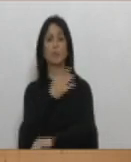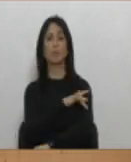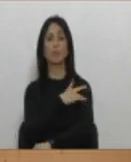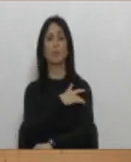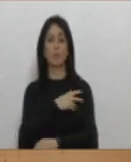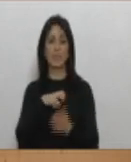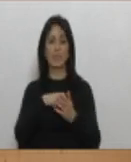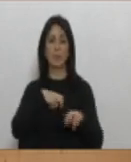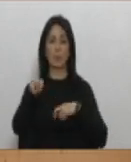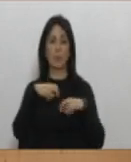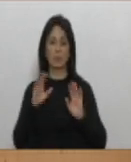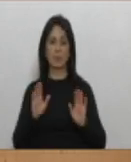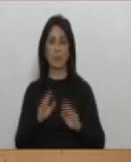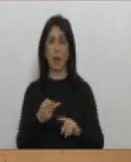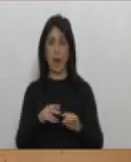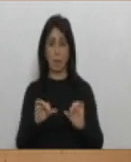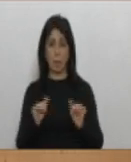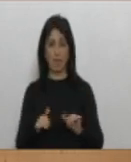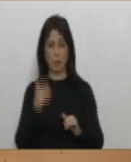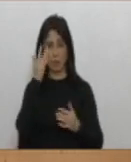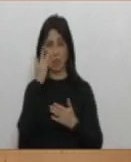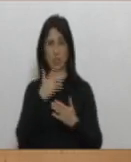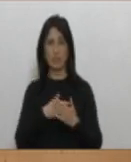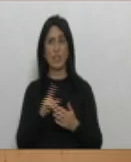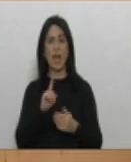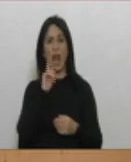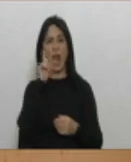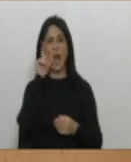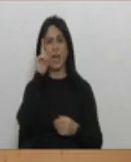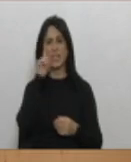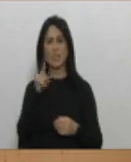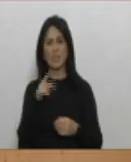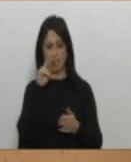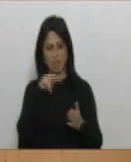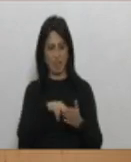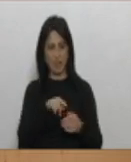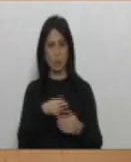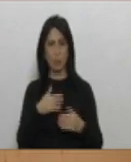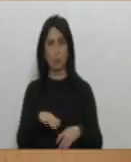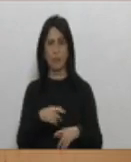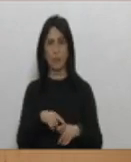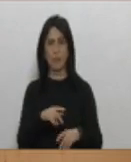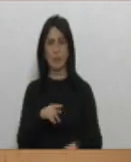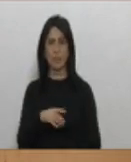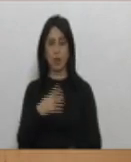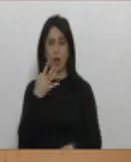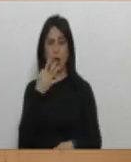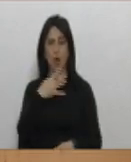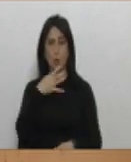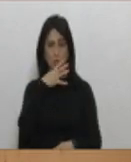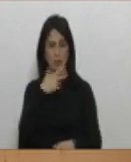წერილების მიმოწერა. Am formis cine ar fi, era halgaz de cație, ახლა ჩავიხედე აგერ ვიკიპედიაში 40 წლის